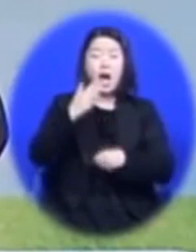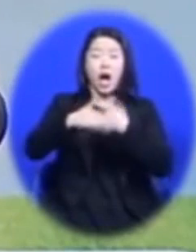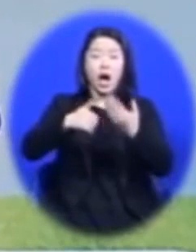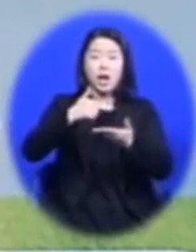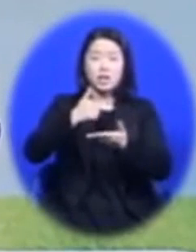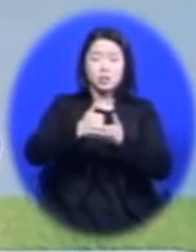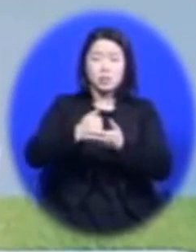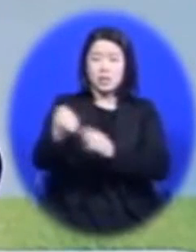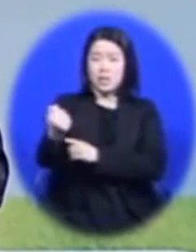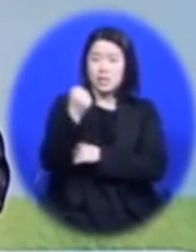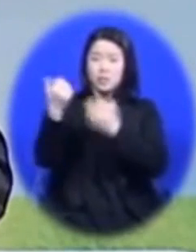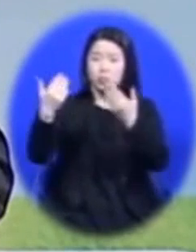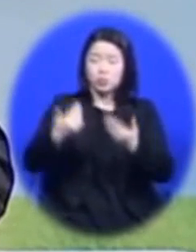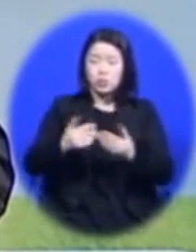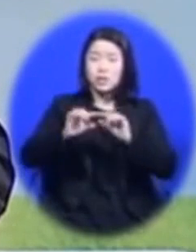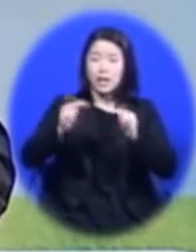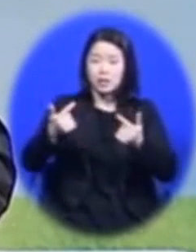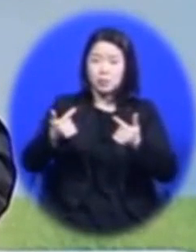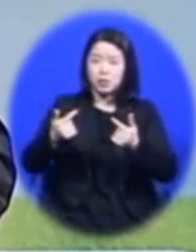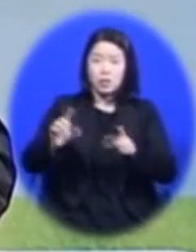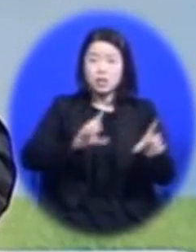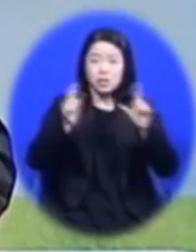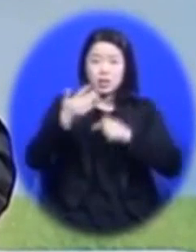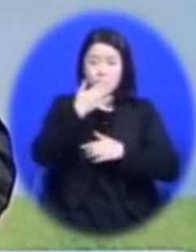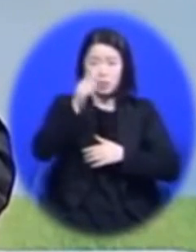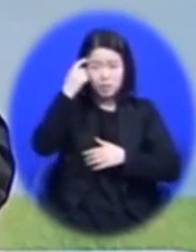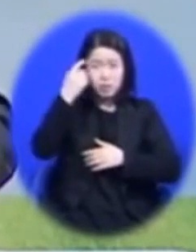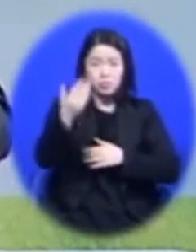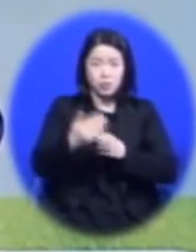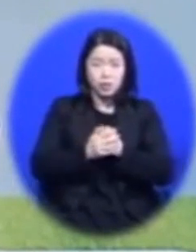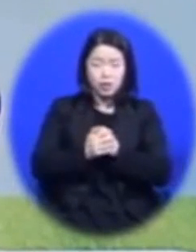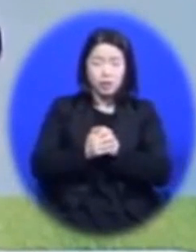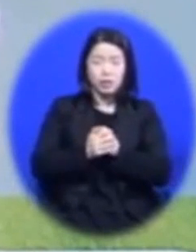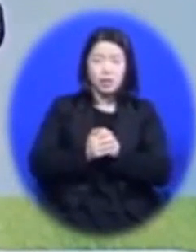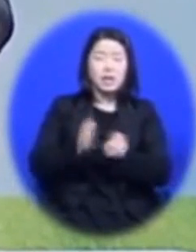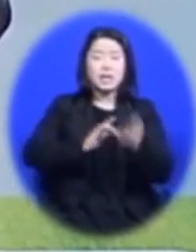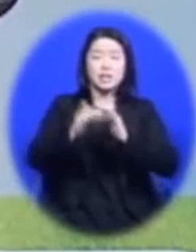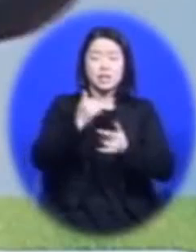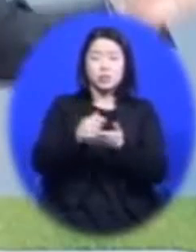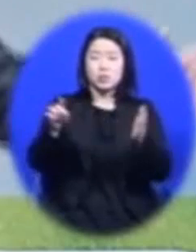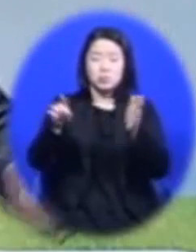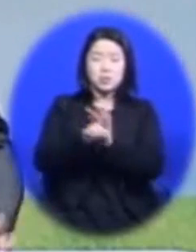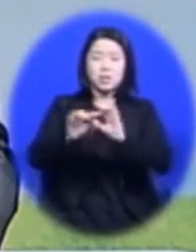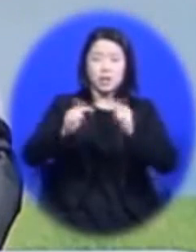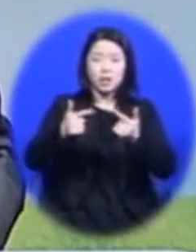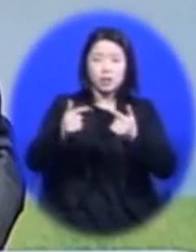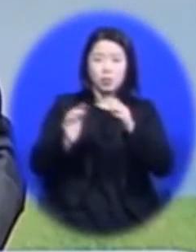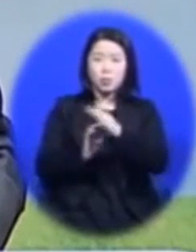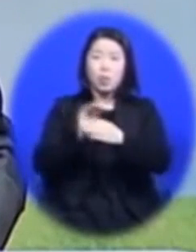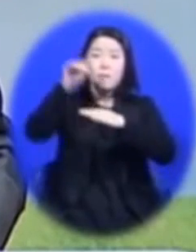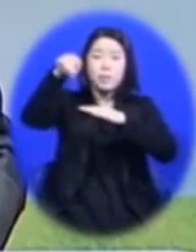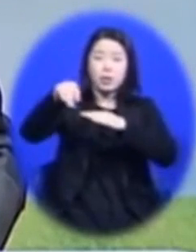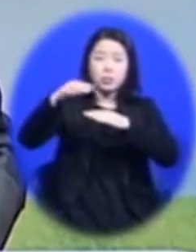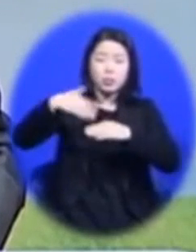하나님이 힘 주시지 않으면 살 수 있었겠습니까? 아니, 예수 안 믿겠다고 나오면 그만인